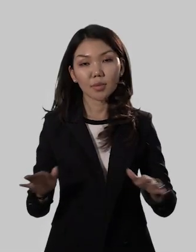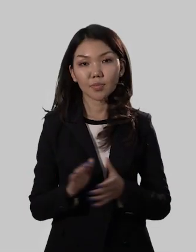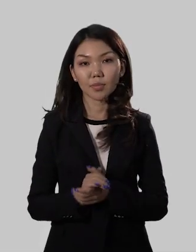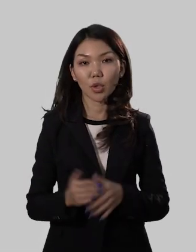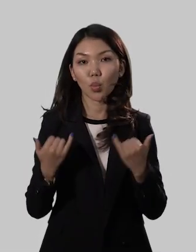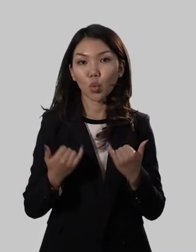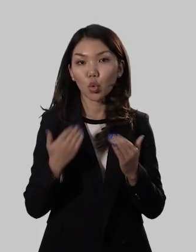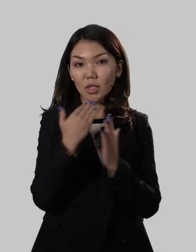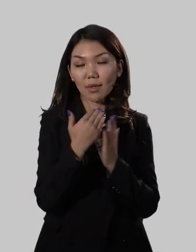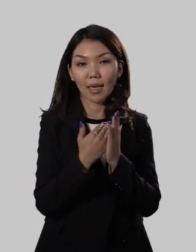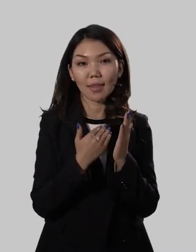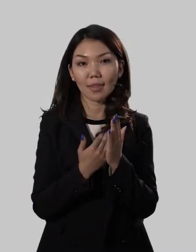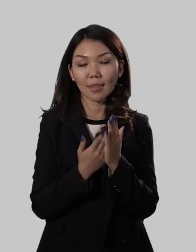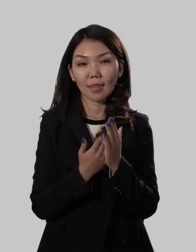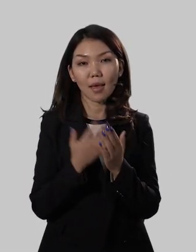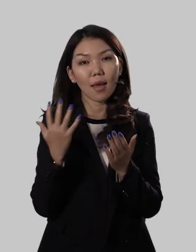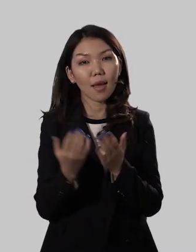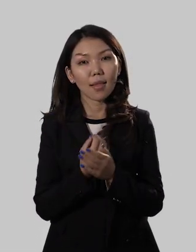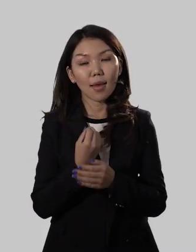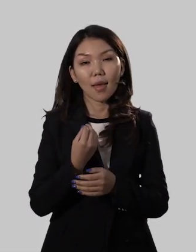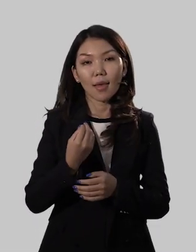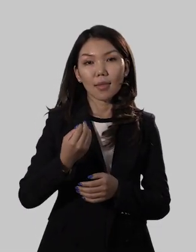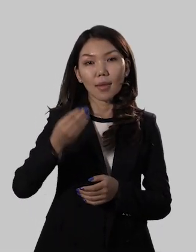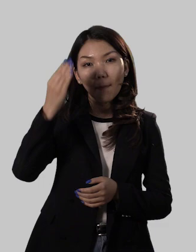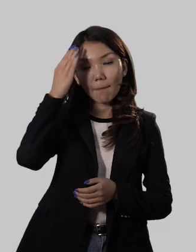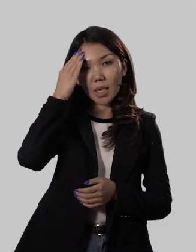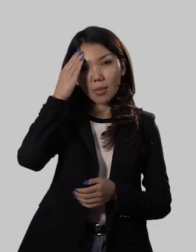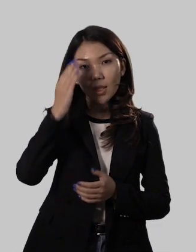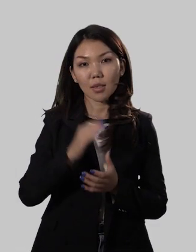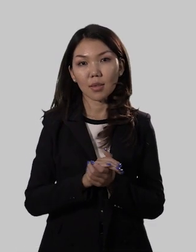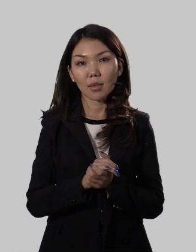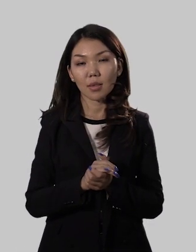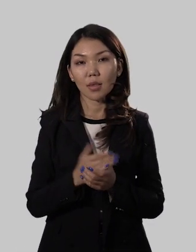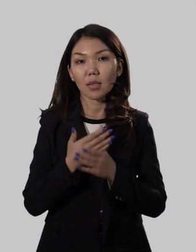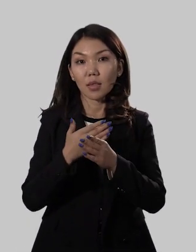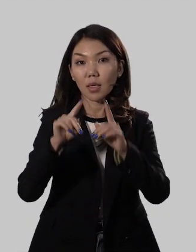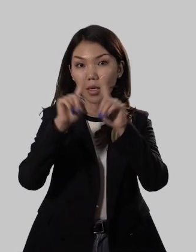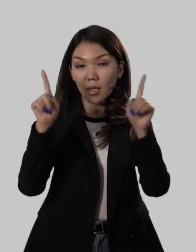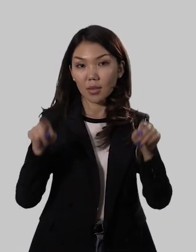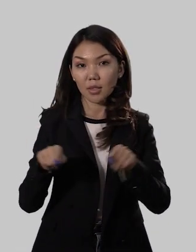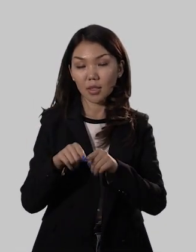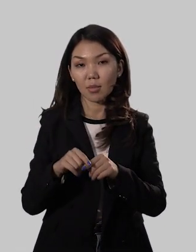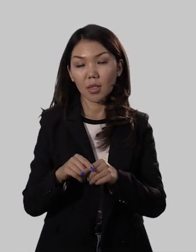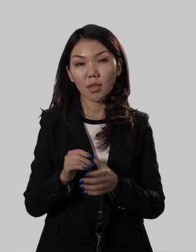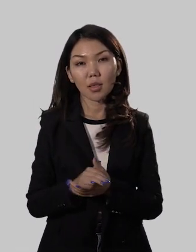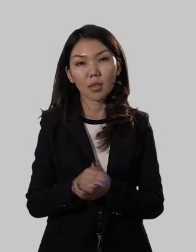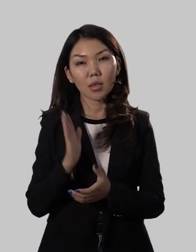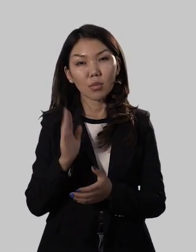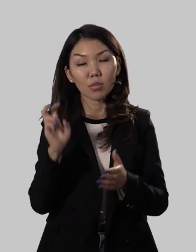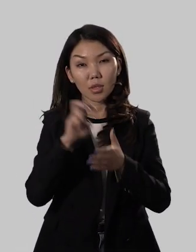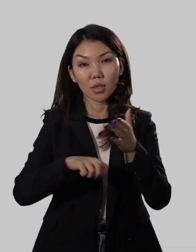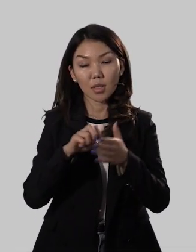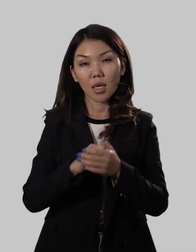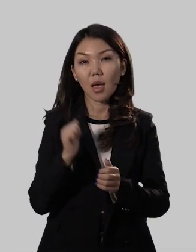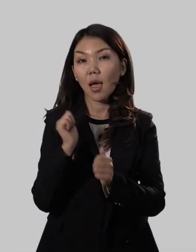Балдар, бүгүн сабакта алган билимиңерди карточкалардын жардамы менен баалайбыз.